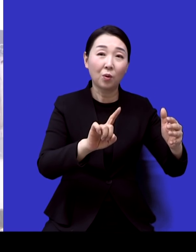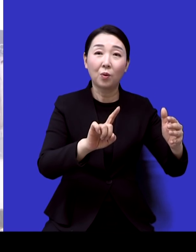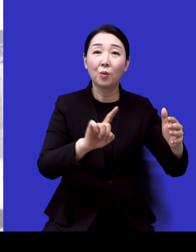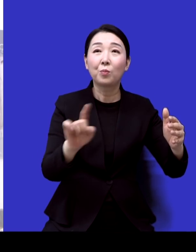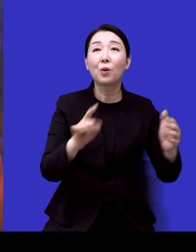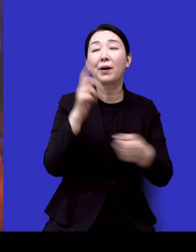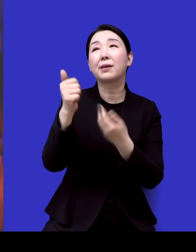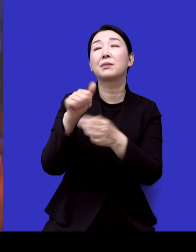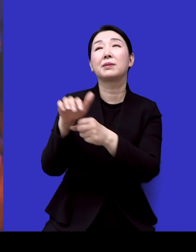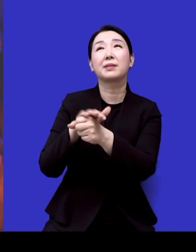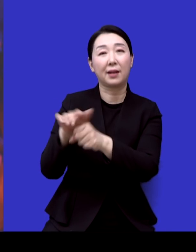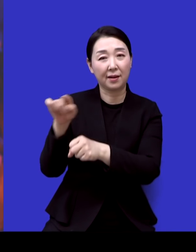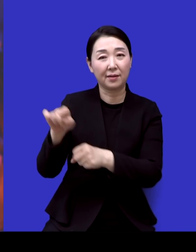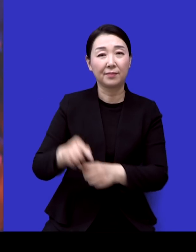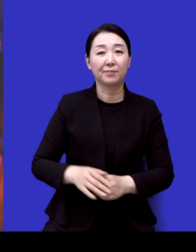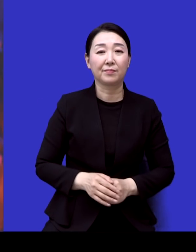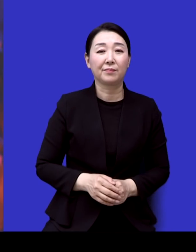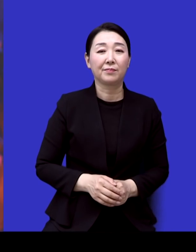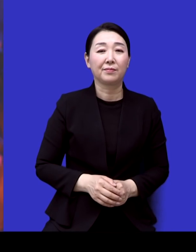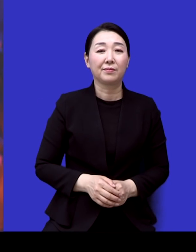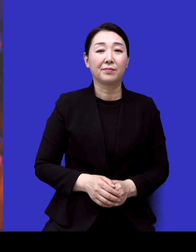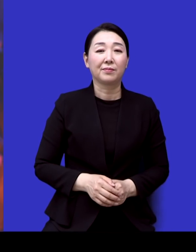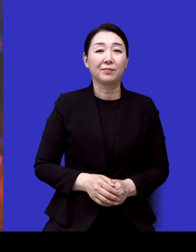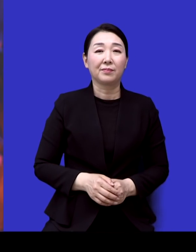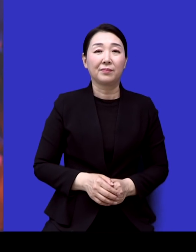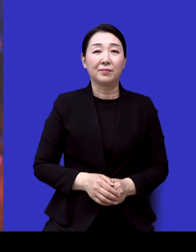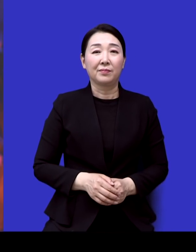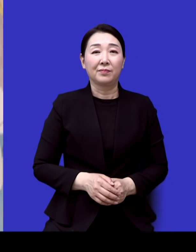하나님을 사랑하는 것이구나. 그래서